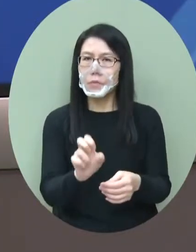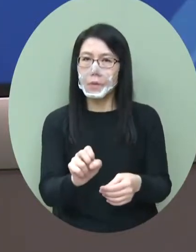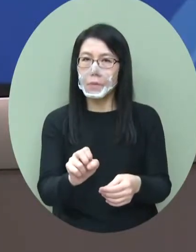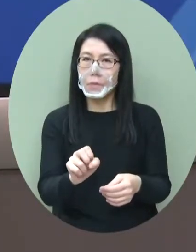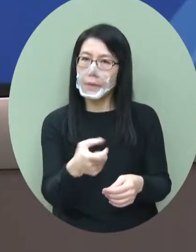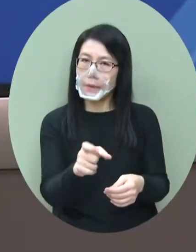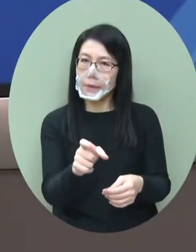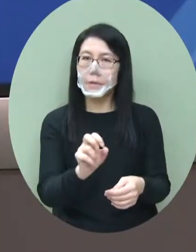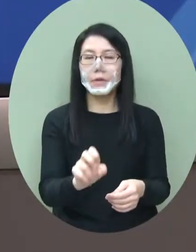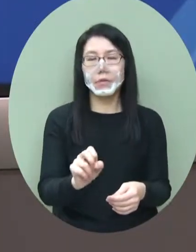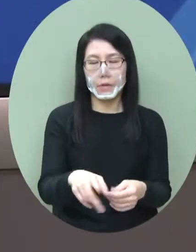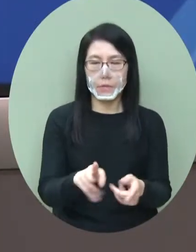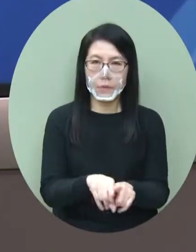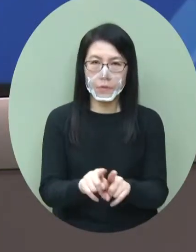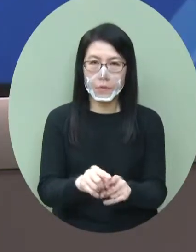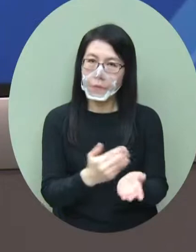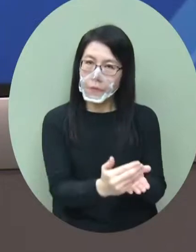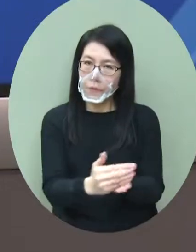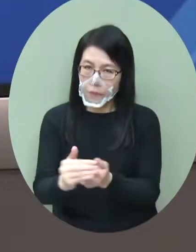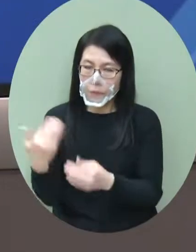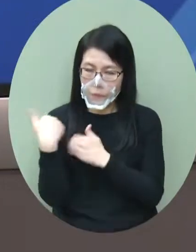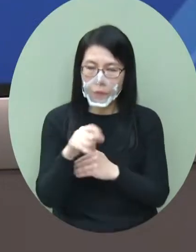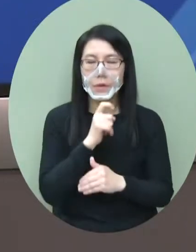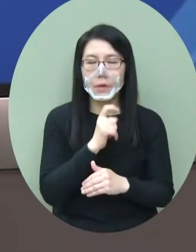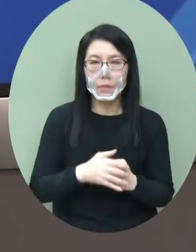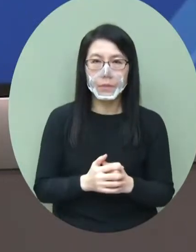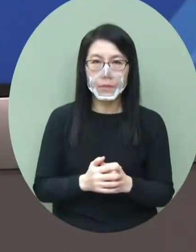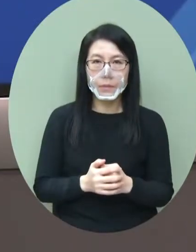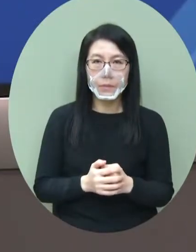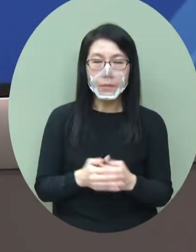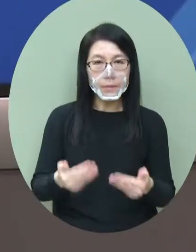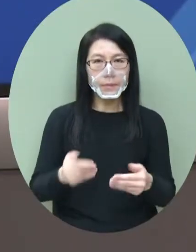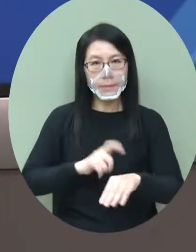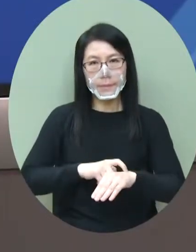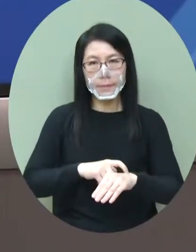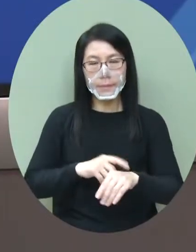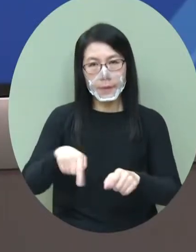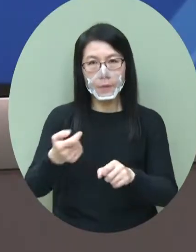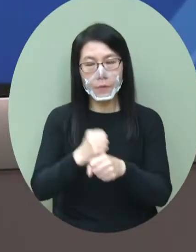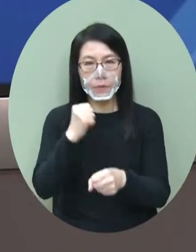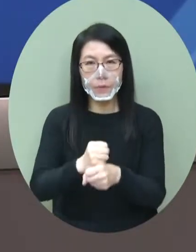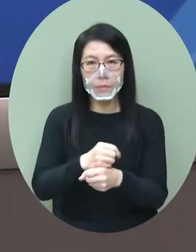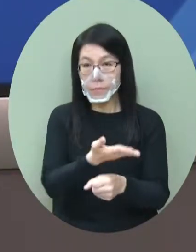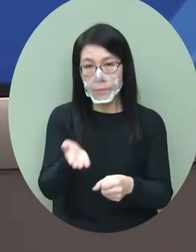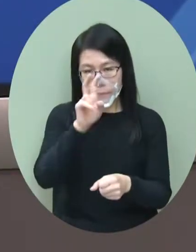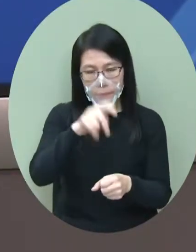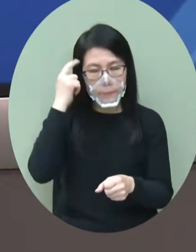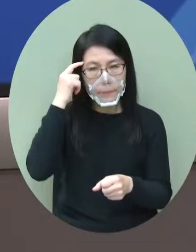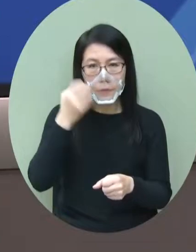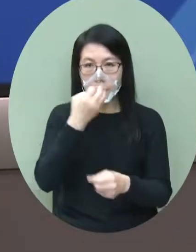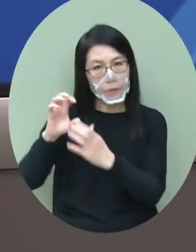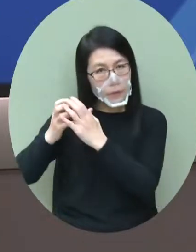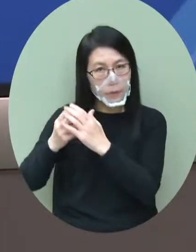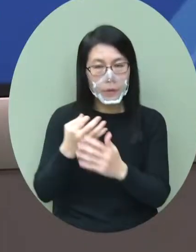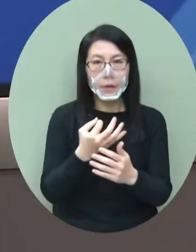应，他们是会维持原有的价格继续供应给我们。还有一些额外的工